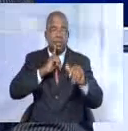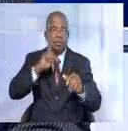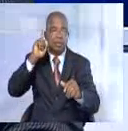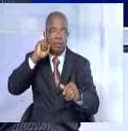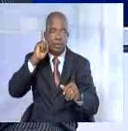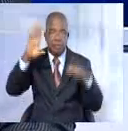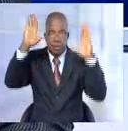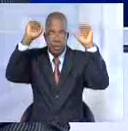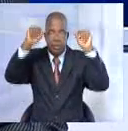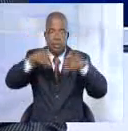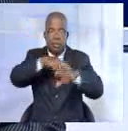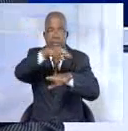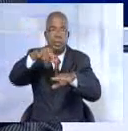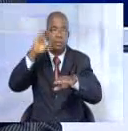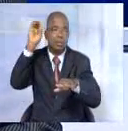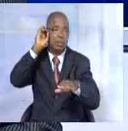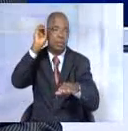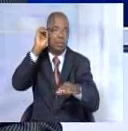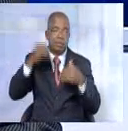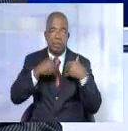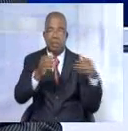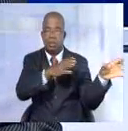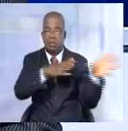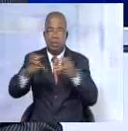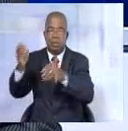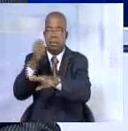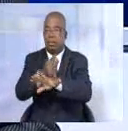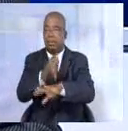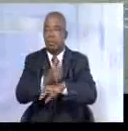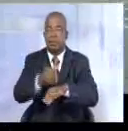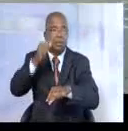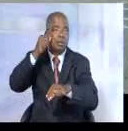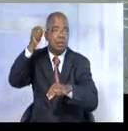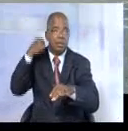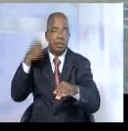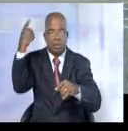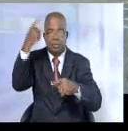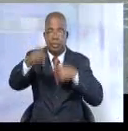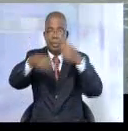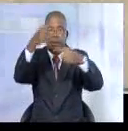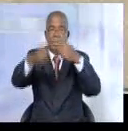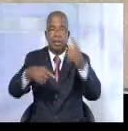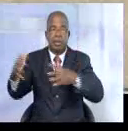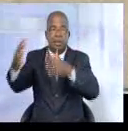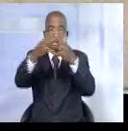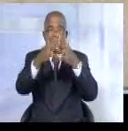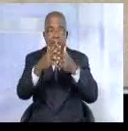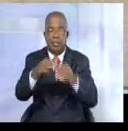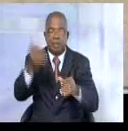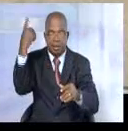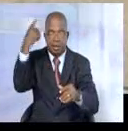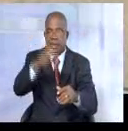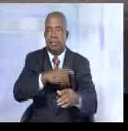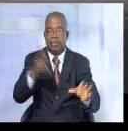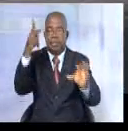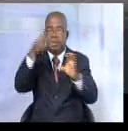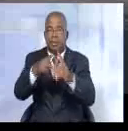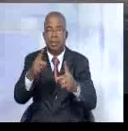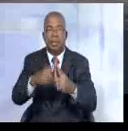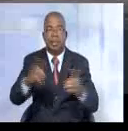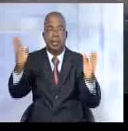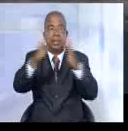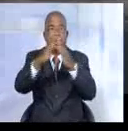quitté Abidjan hier dimanche pour les États-Unis d'Amérique, est arrivé à New York, où il prendra part à la 68e session